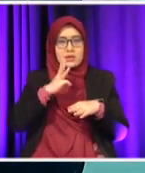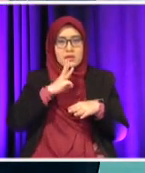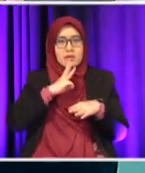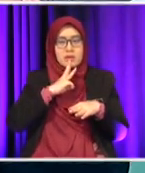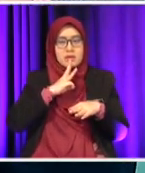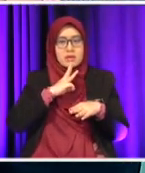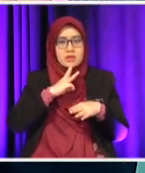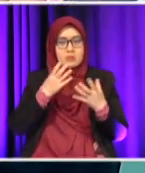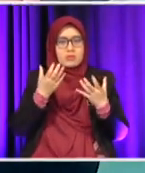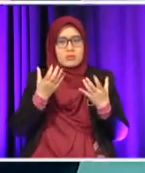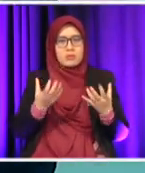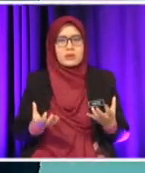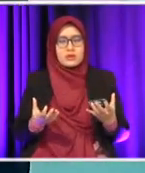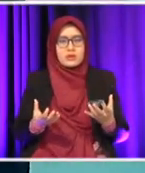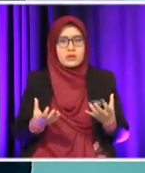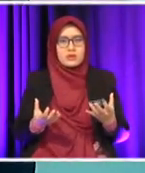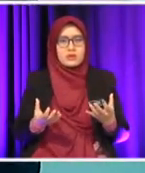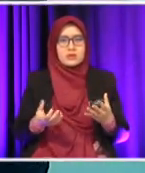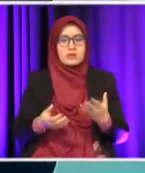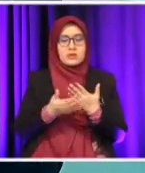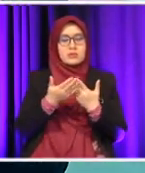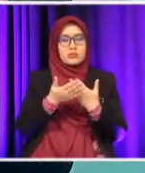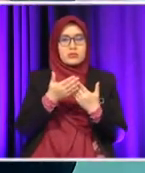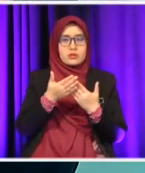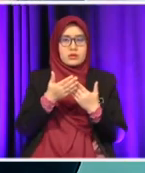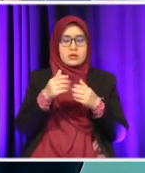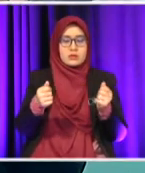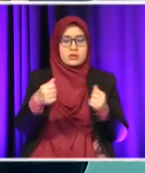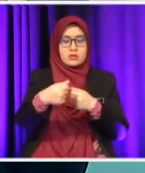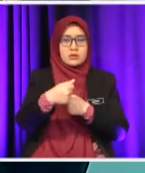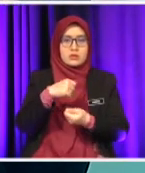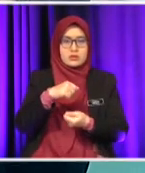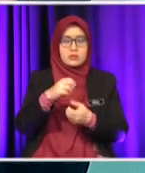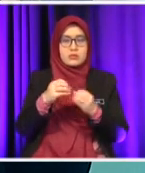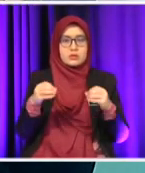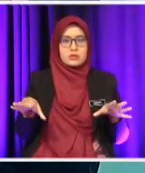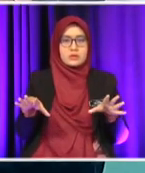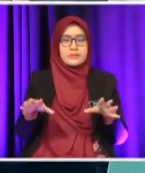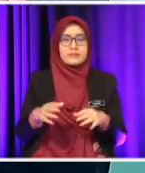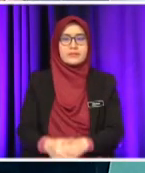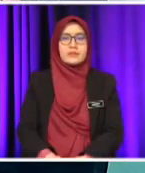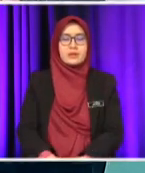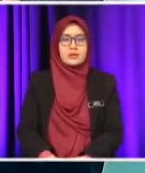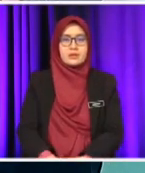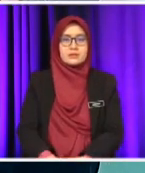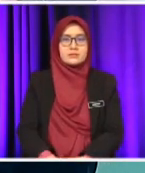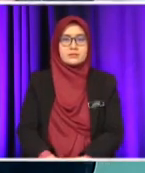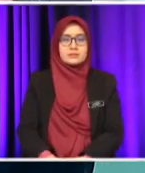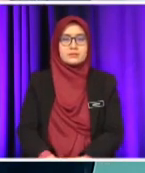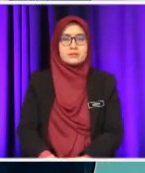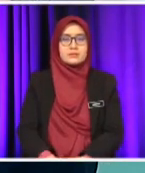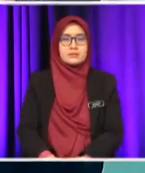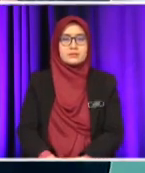penting untuk terima kasih yang itu kemudian daripada langkah yang kita tentukan kita masukkan dia